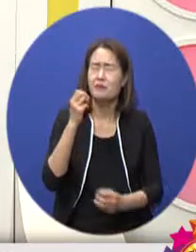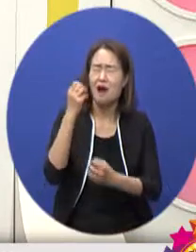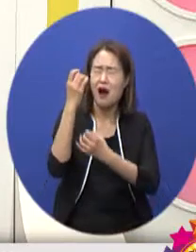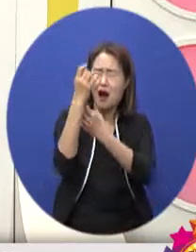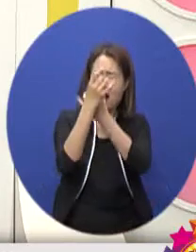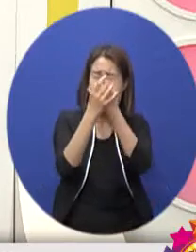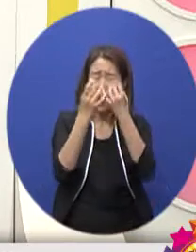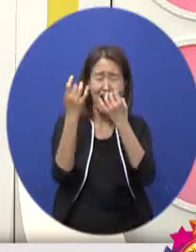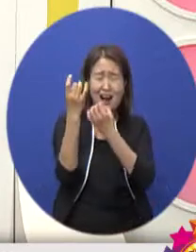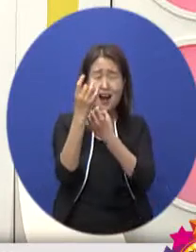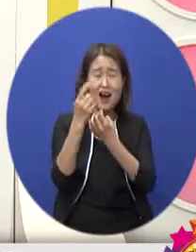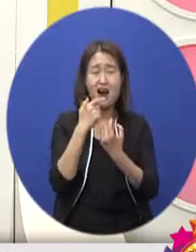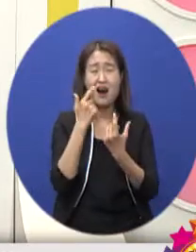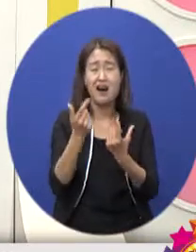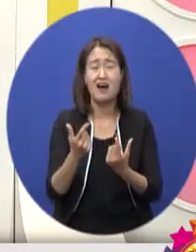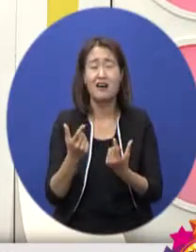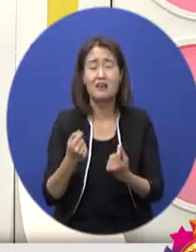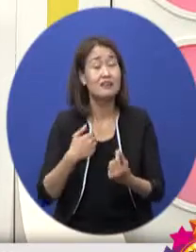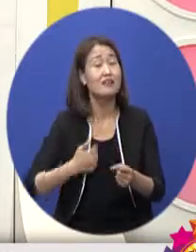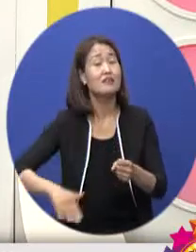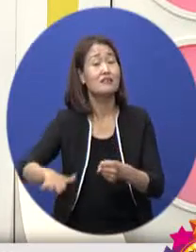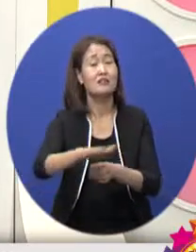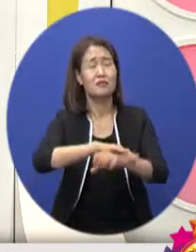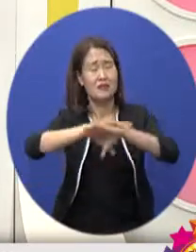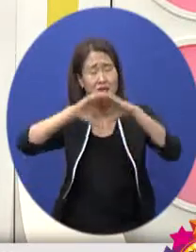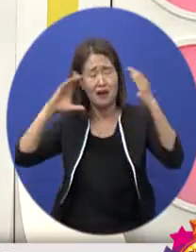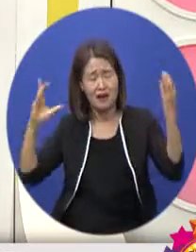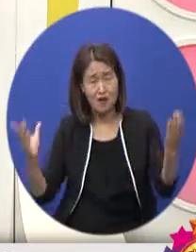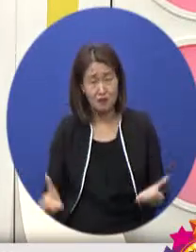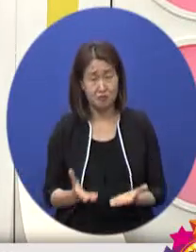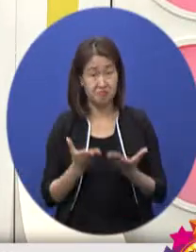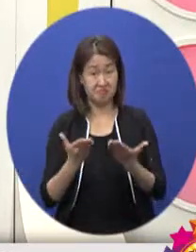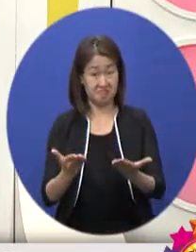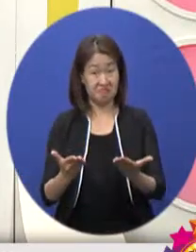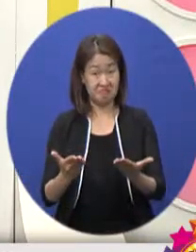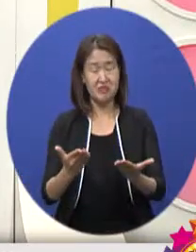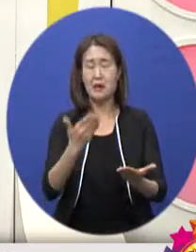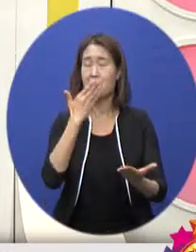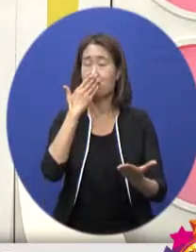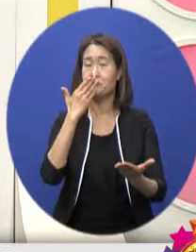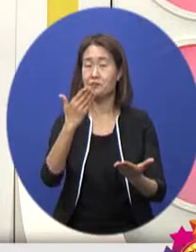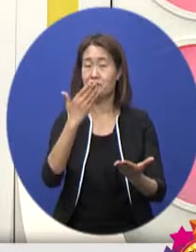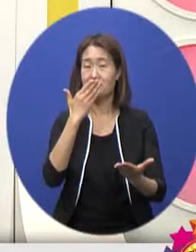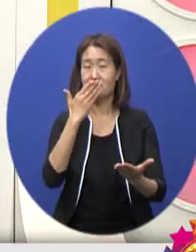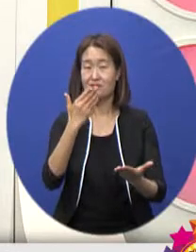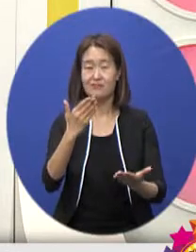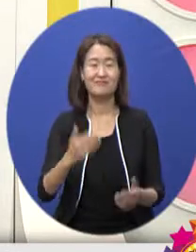아름다운 아름치하게 내 사랑 다 줄 수 있어